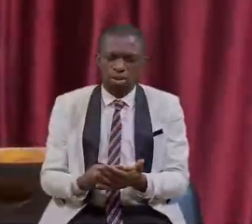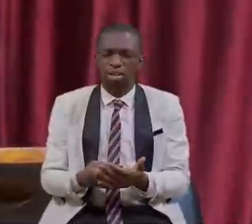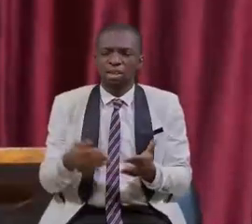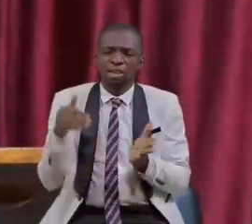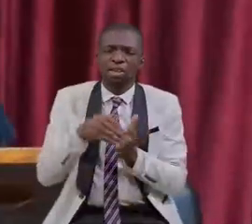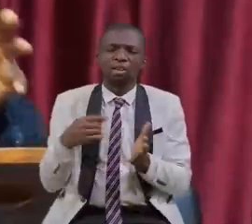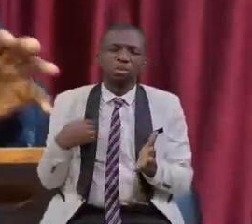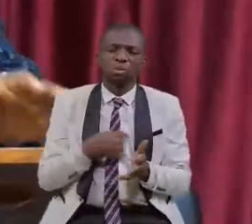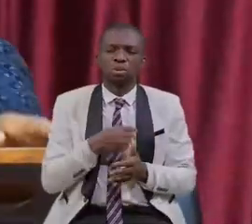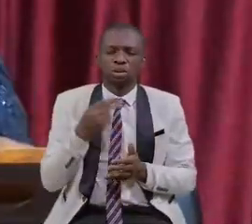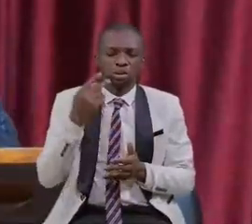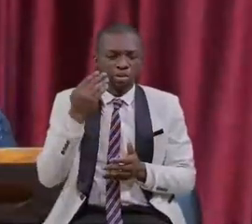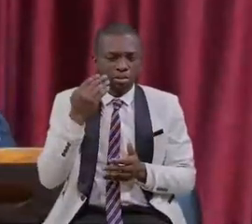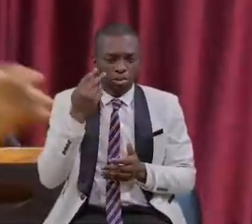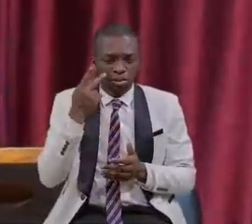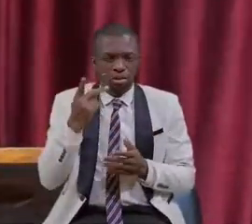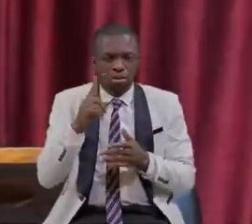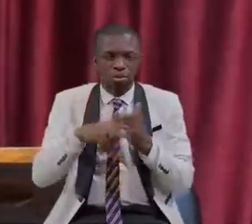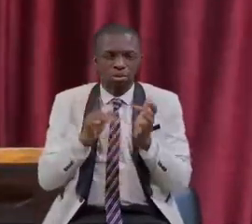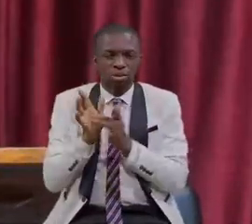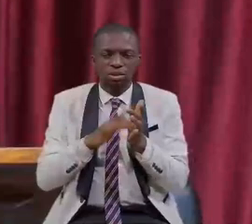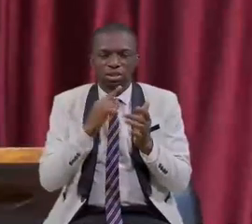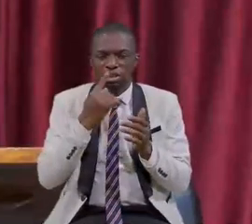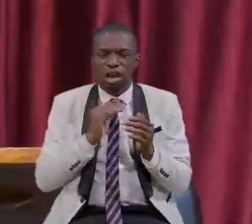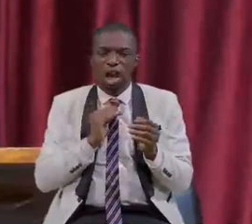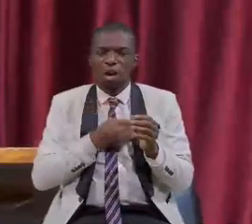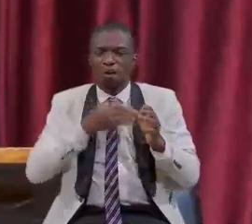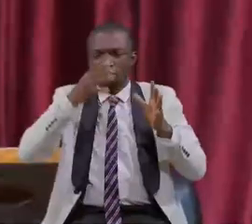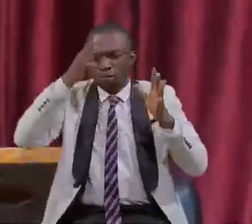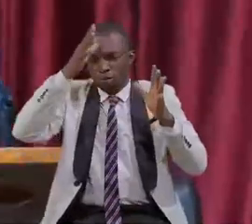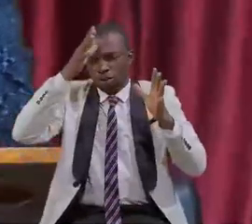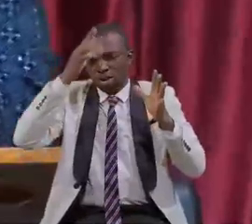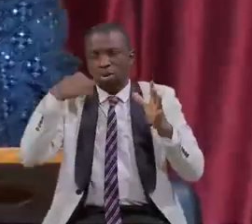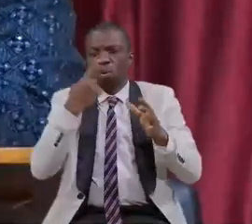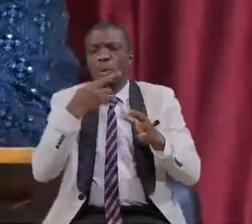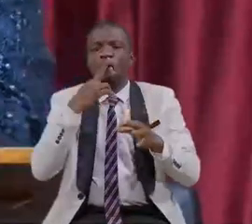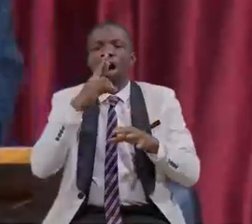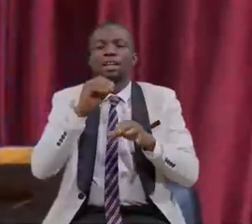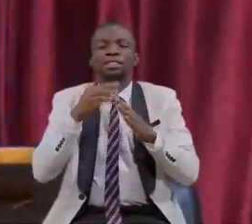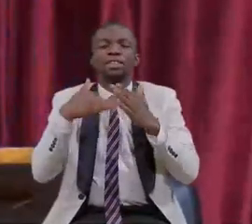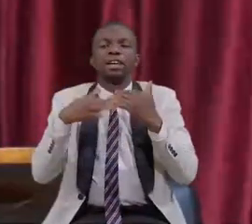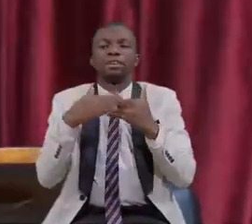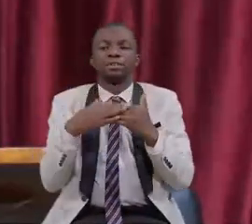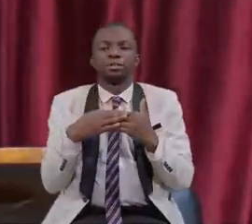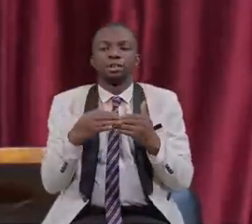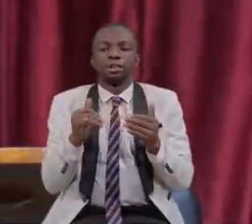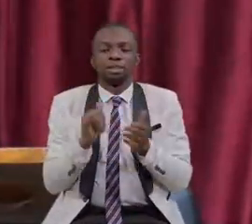dit. Notre Père qui est au ciel. Cette session de la